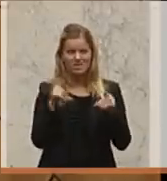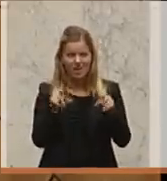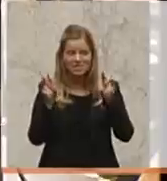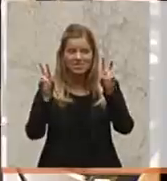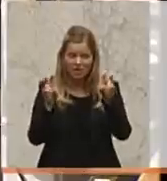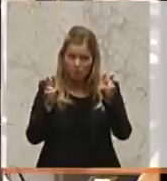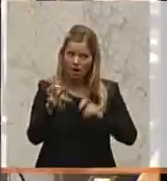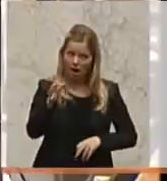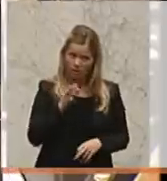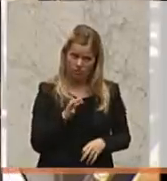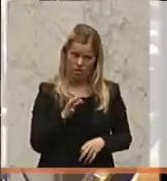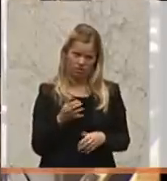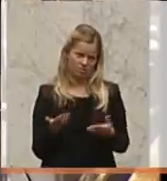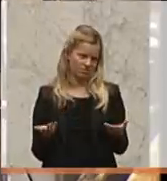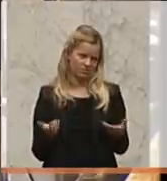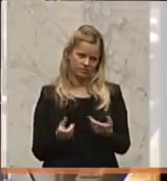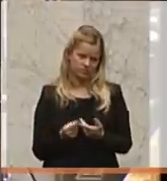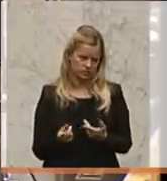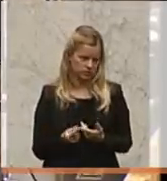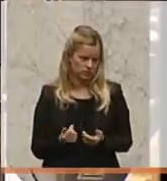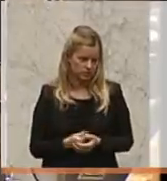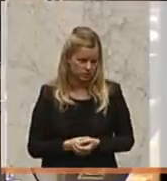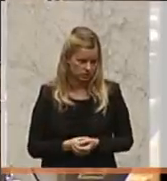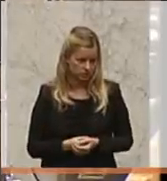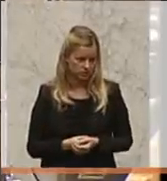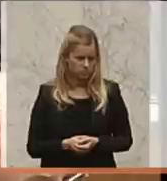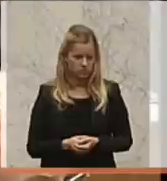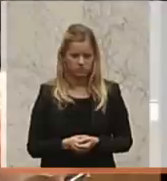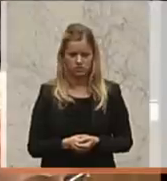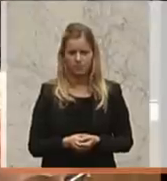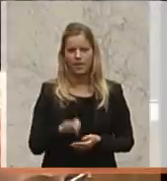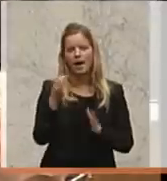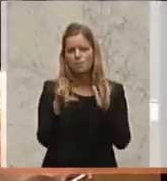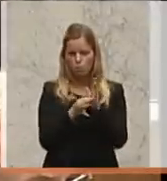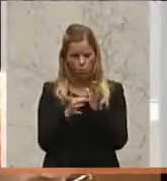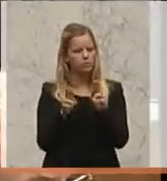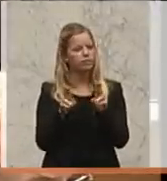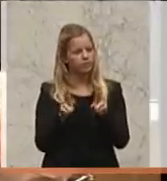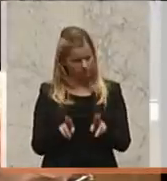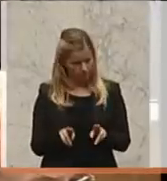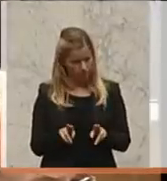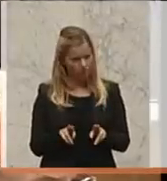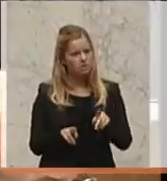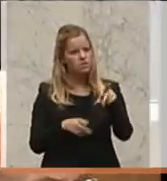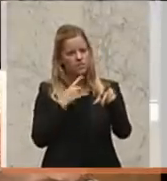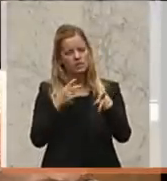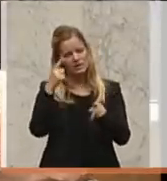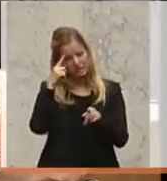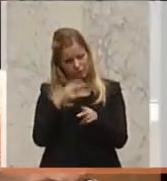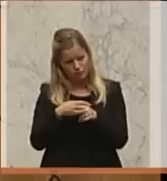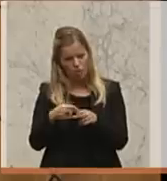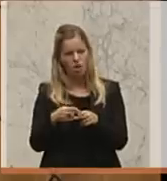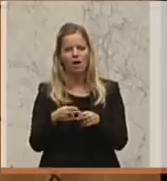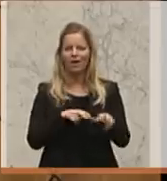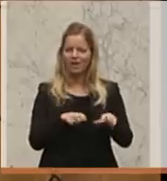selbst. In einem Punkt gebe ich Ihnen ja sogar recht. Sie haben gesagt, es ist durchaus auch notwendig und sinnvoll, wenn Regierungen inserieren. Und